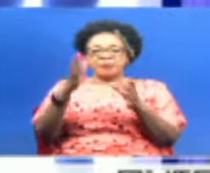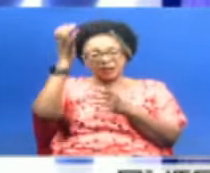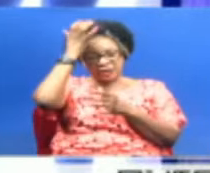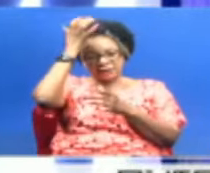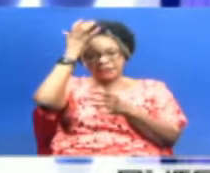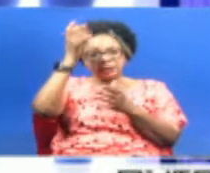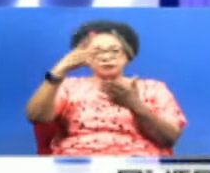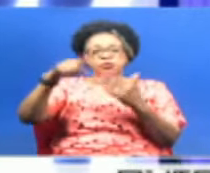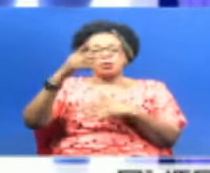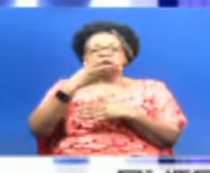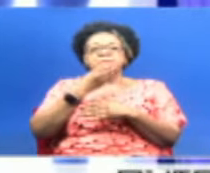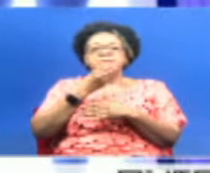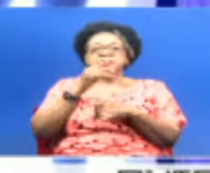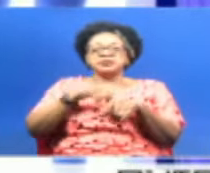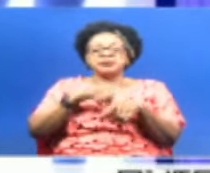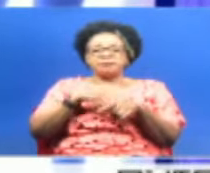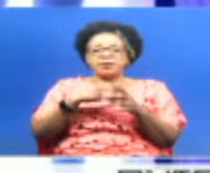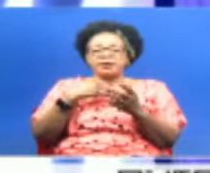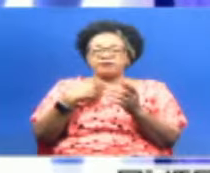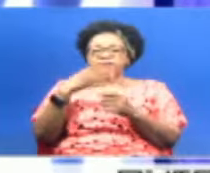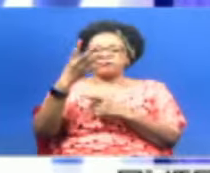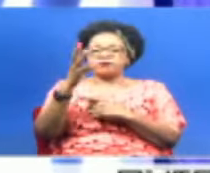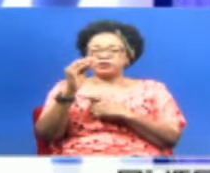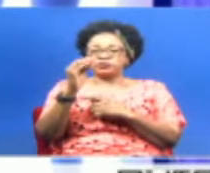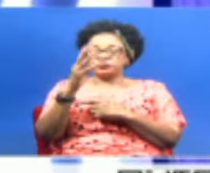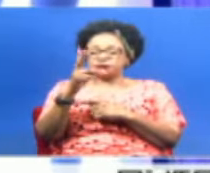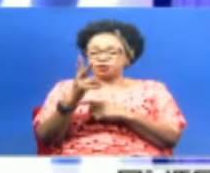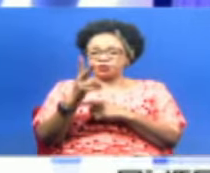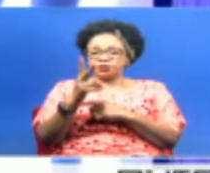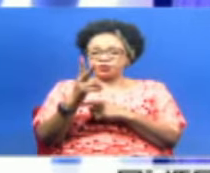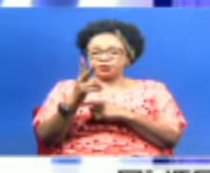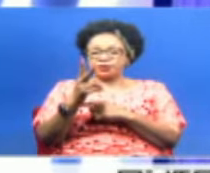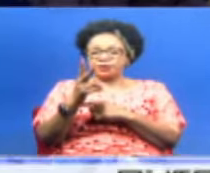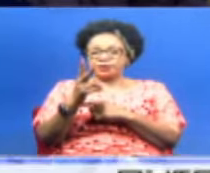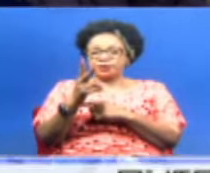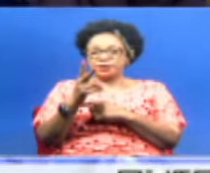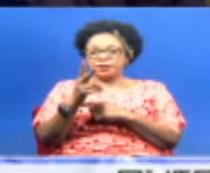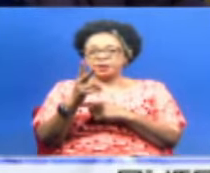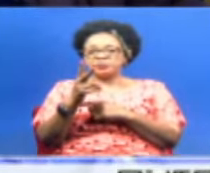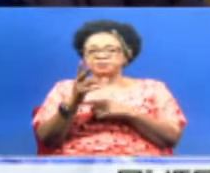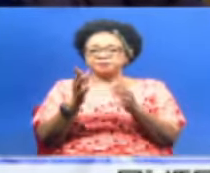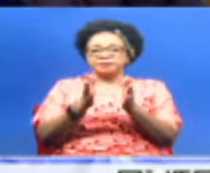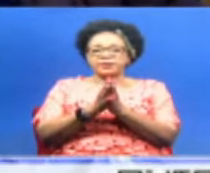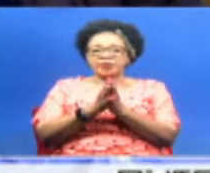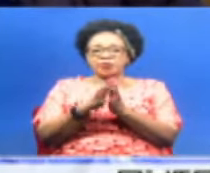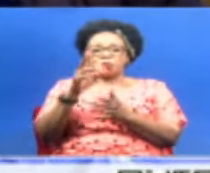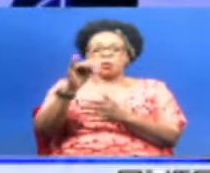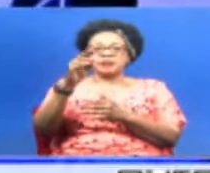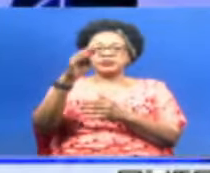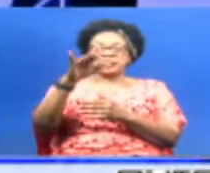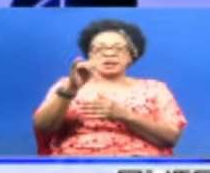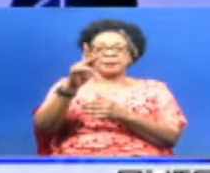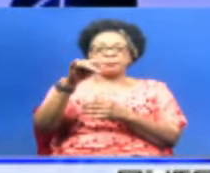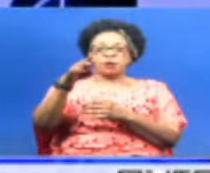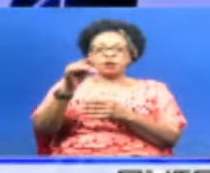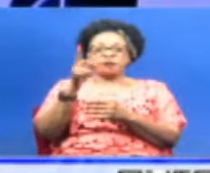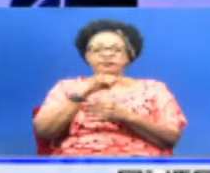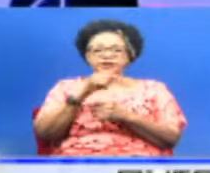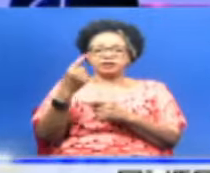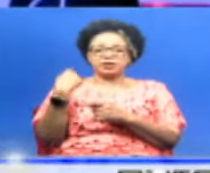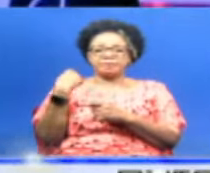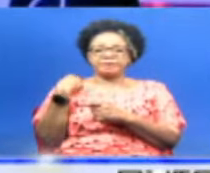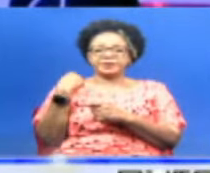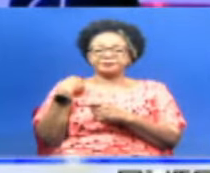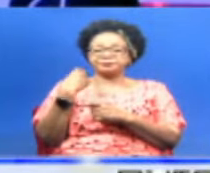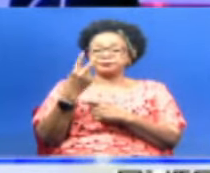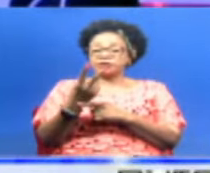taji la wanaume baada ya kuandikisha alama 42, na mwenyeji Wesley Kiprono akimaliza katika nafasi ya